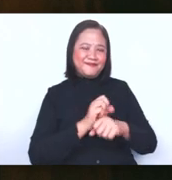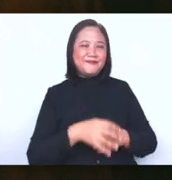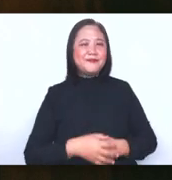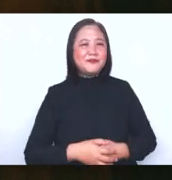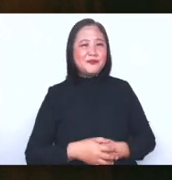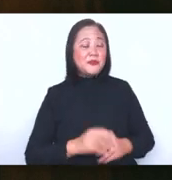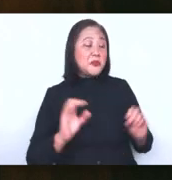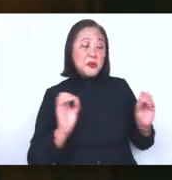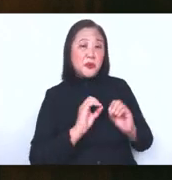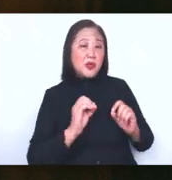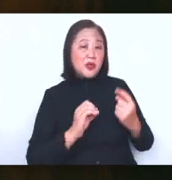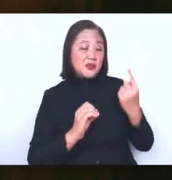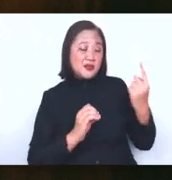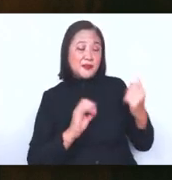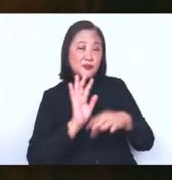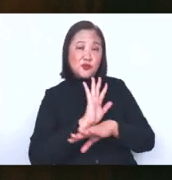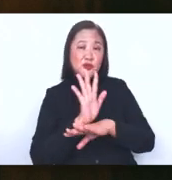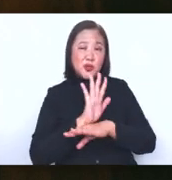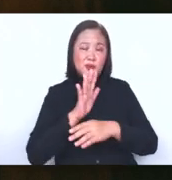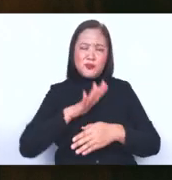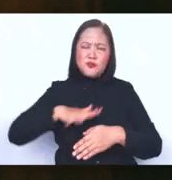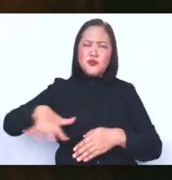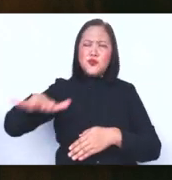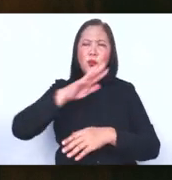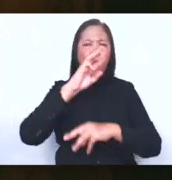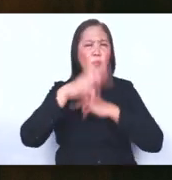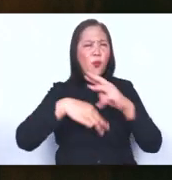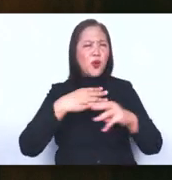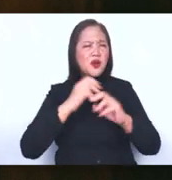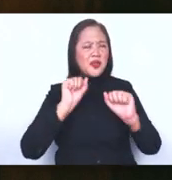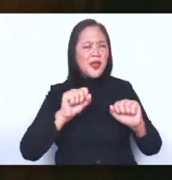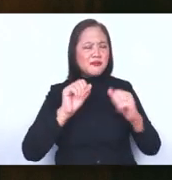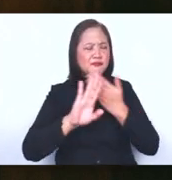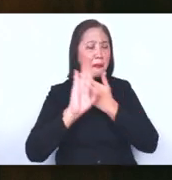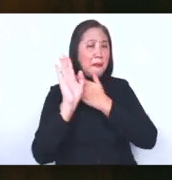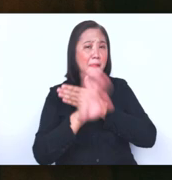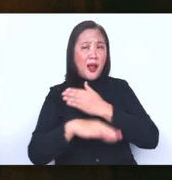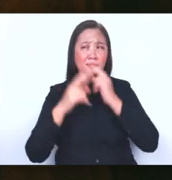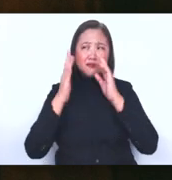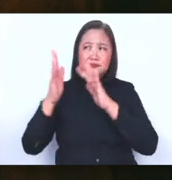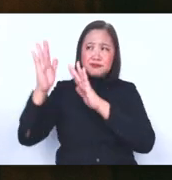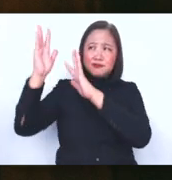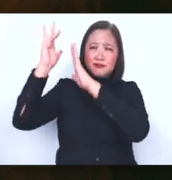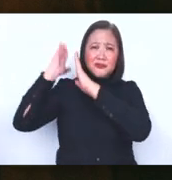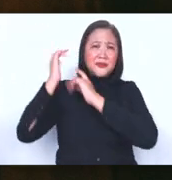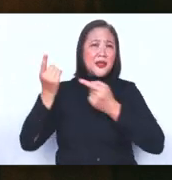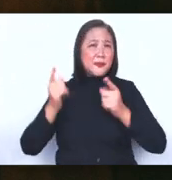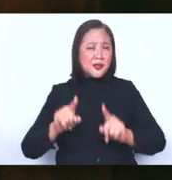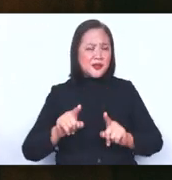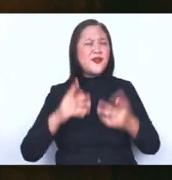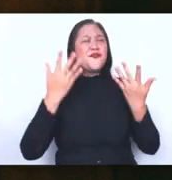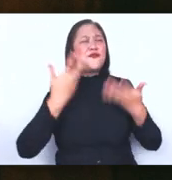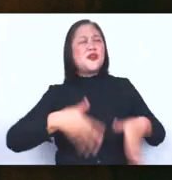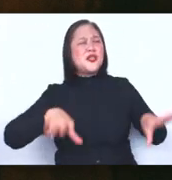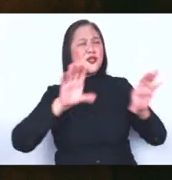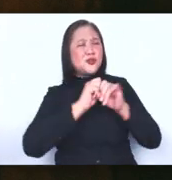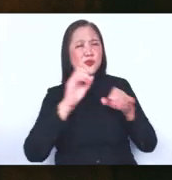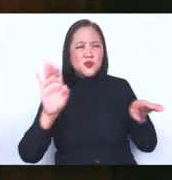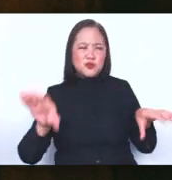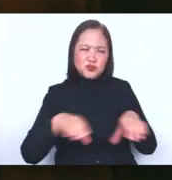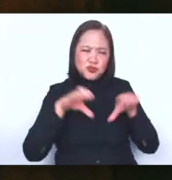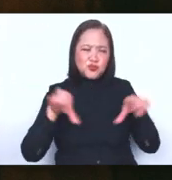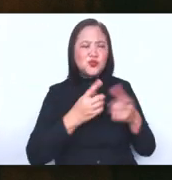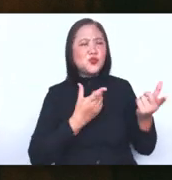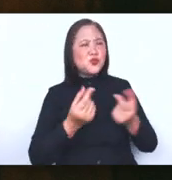Walang ni isang pelikula sa buong mundo na makakapagbalik ng nakaraan. Nagawa ko na ang lahat ng yan,